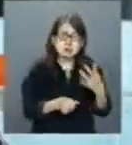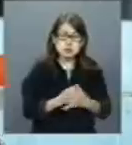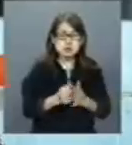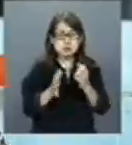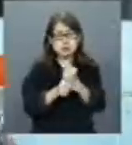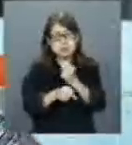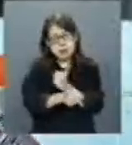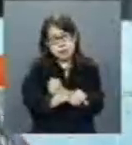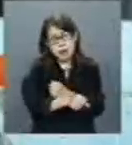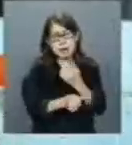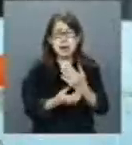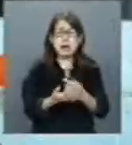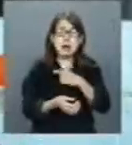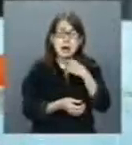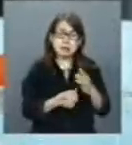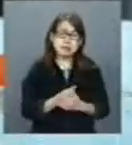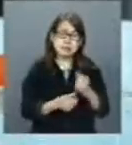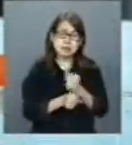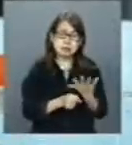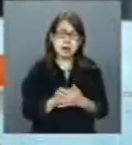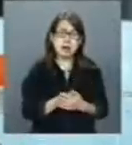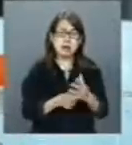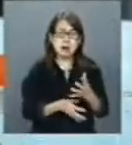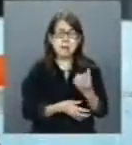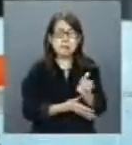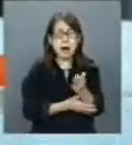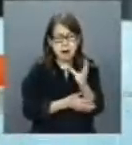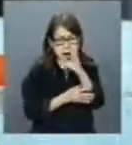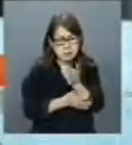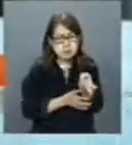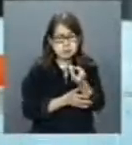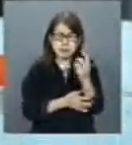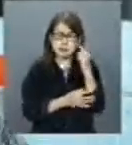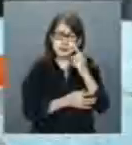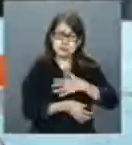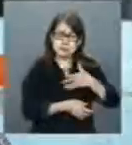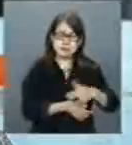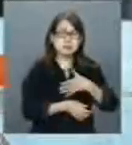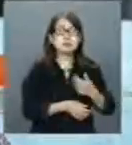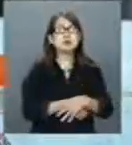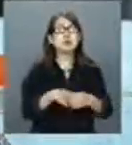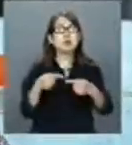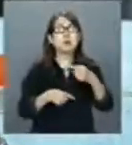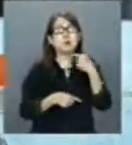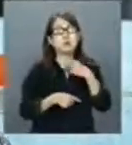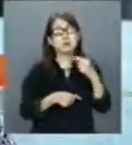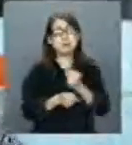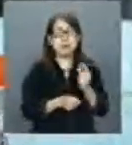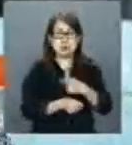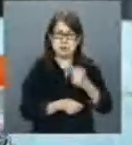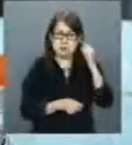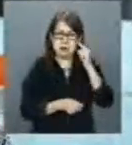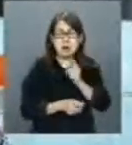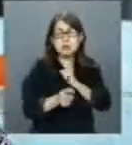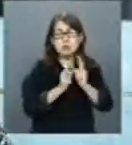ไปก็ต้องหมดสภาพตอนนั้นผมก็เลยถ้าหากว่าเราได้มาให้ทางราชการเขาได้มาประกาศ